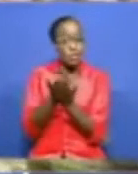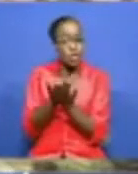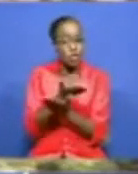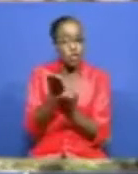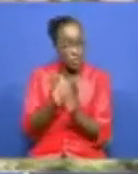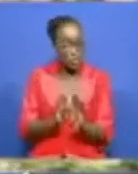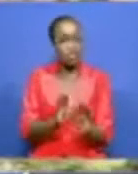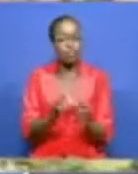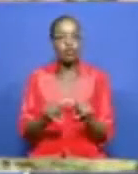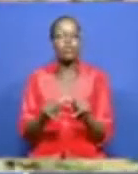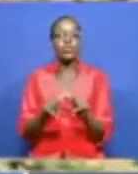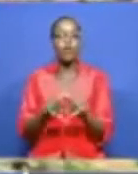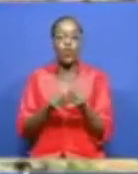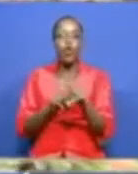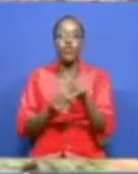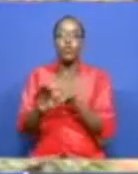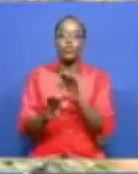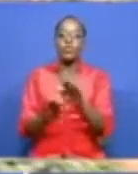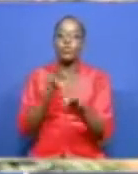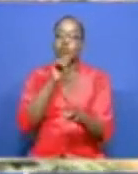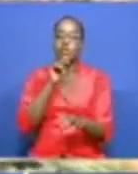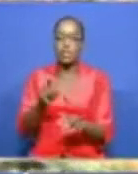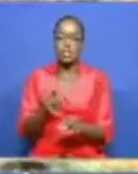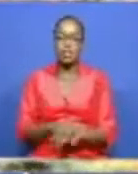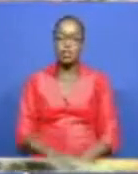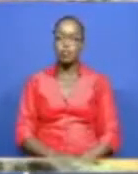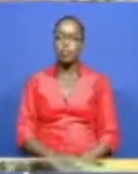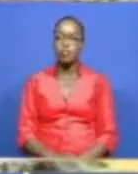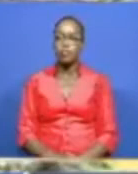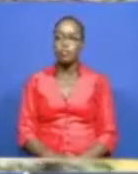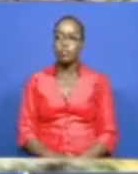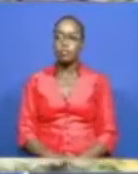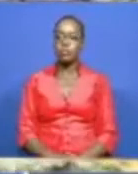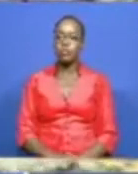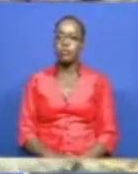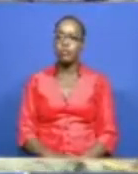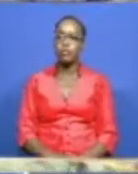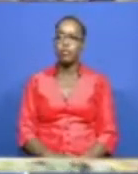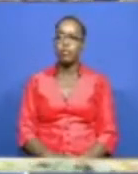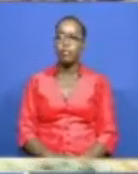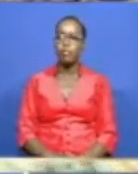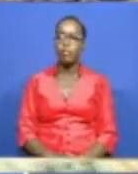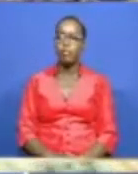nyuma kuendelea kufuata nyayo zake. Nikiripotia darubini ya Channel 1, jina langu ni Sarafina Robi.